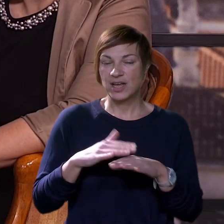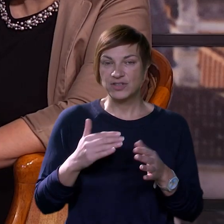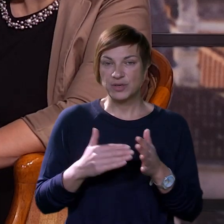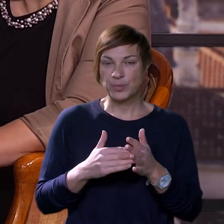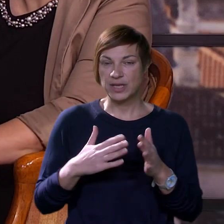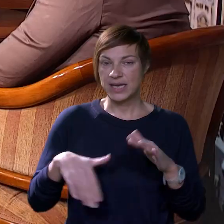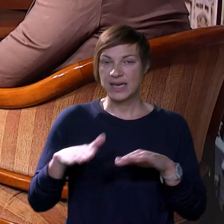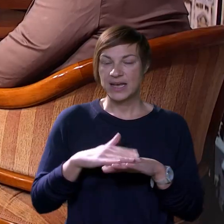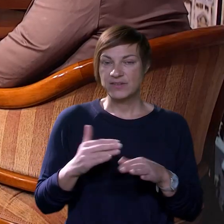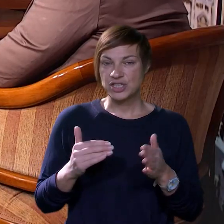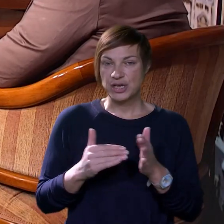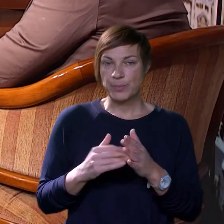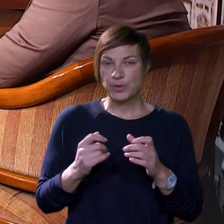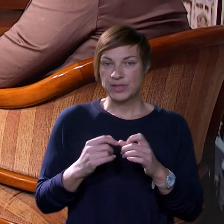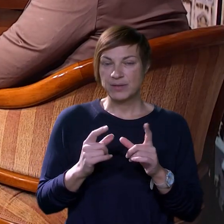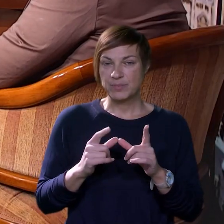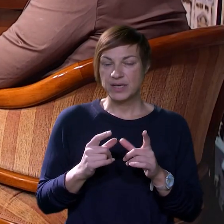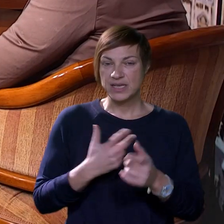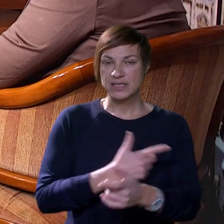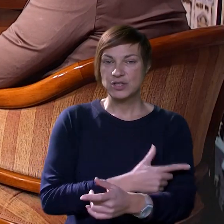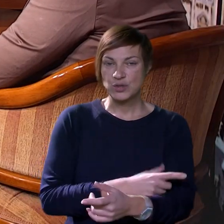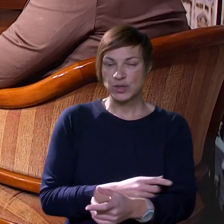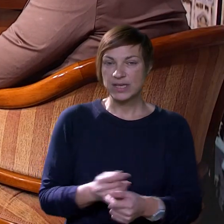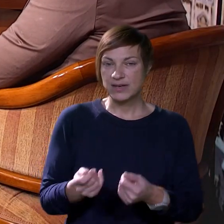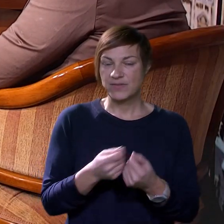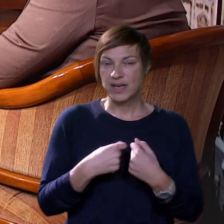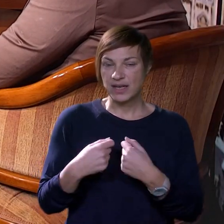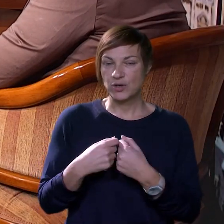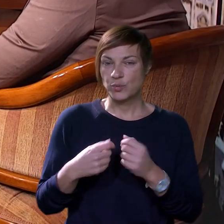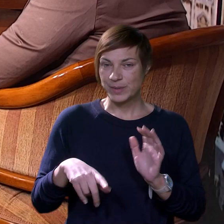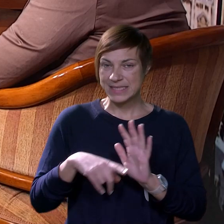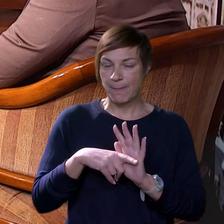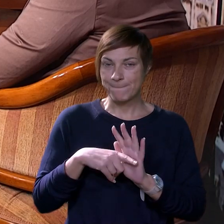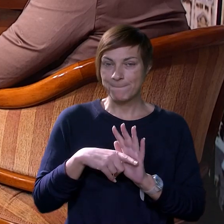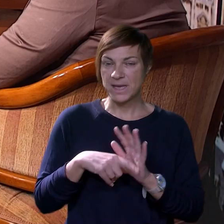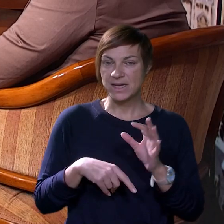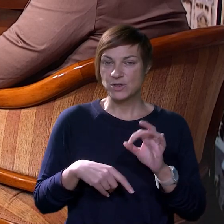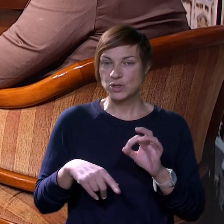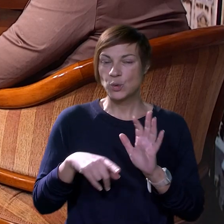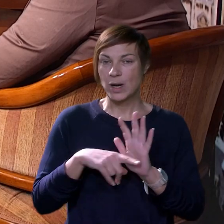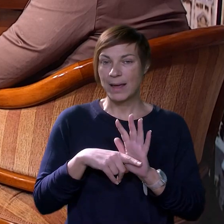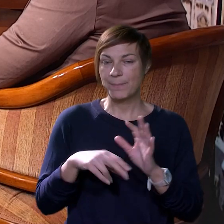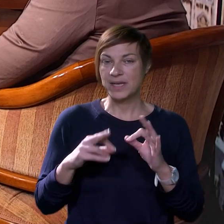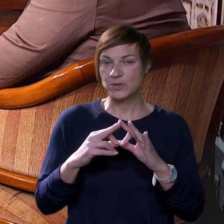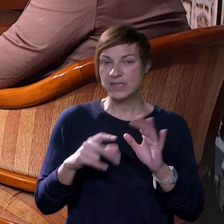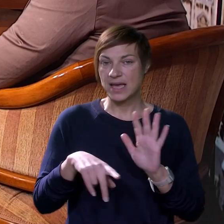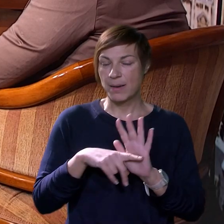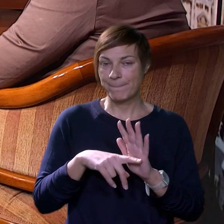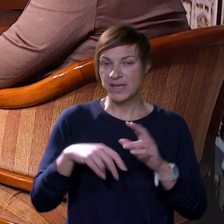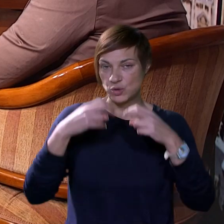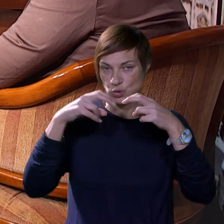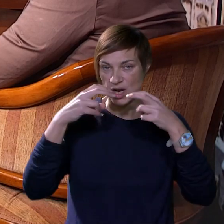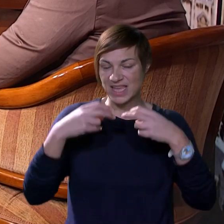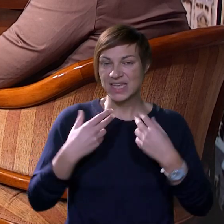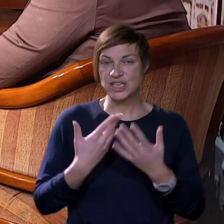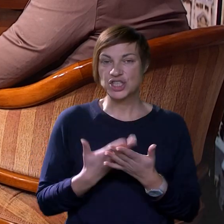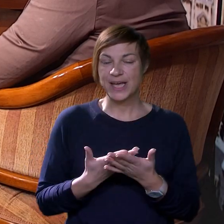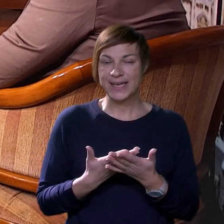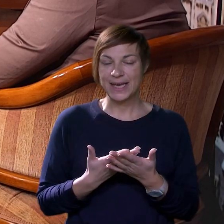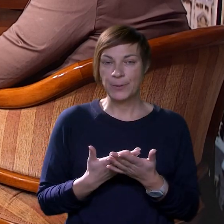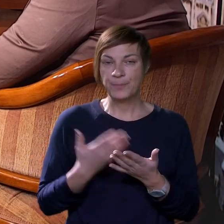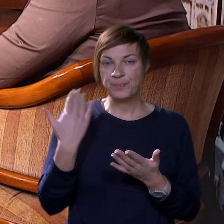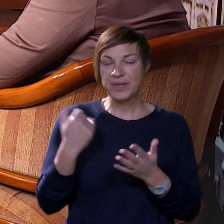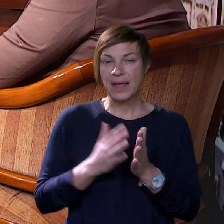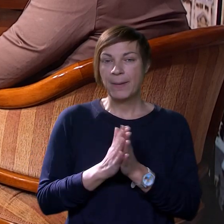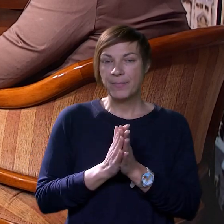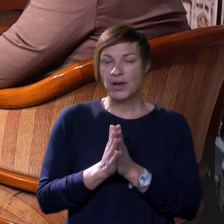najviše potrebna? Pa najviše potrebne su te krvne grupe sa rezus faktor minus, je li, tako da je nula minus i A minus su najtraženije grupe. Tako da je to